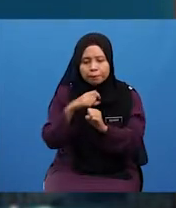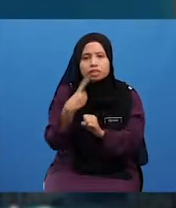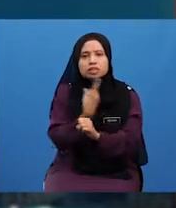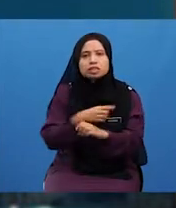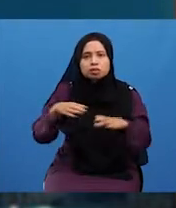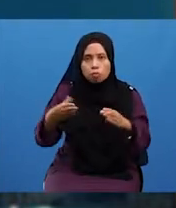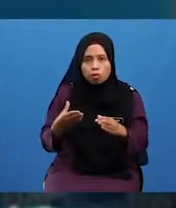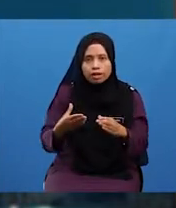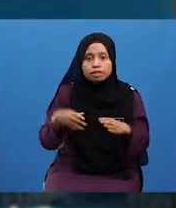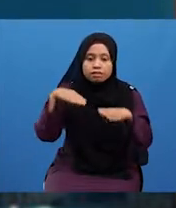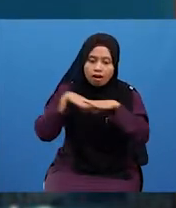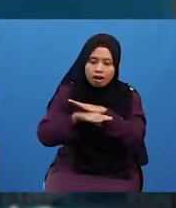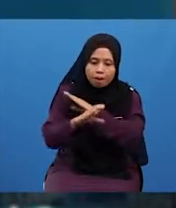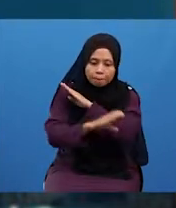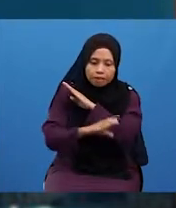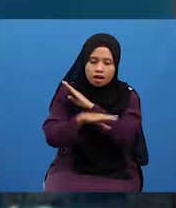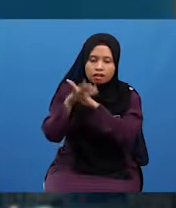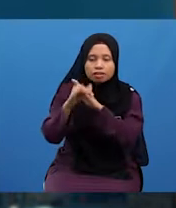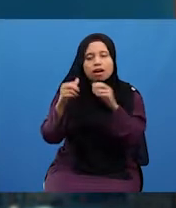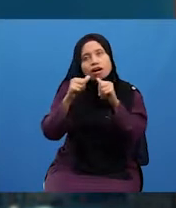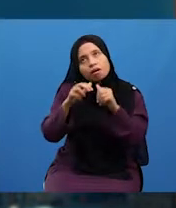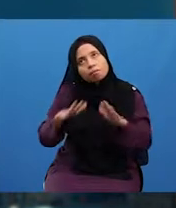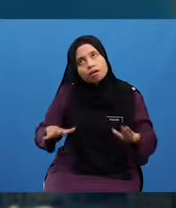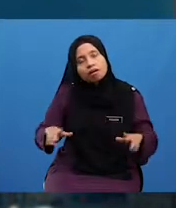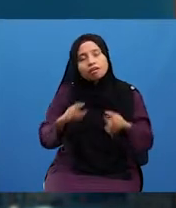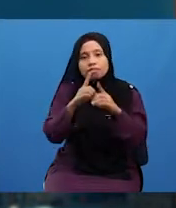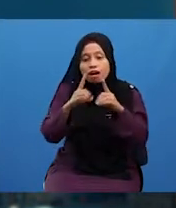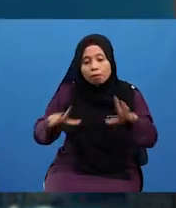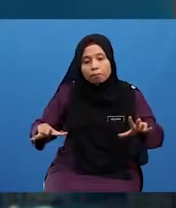kita laksanakan dalam negara yang aman damai, kan?